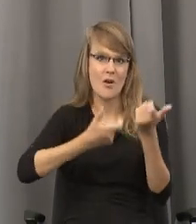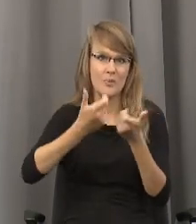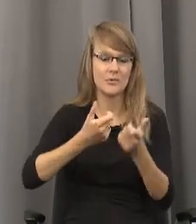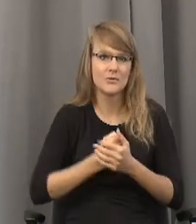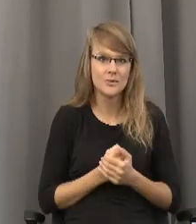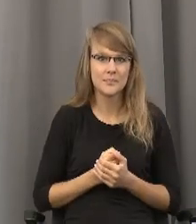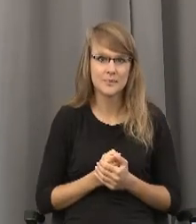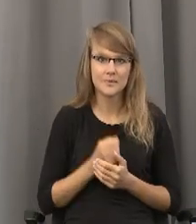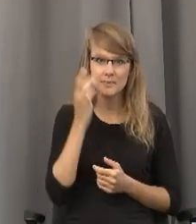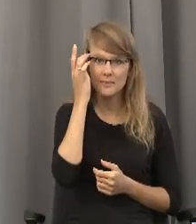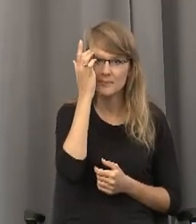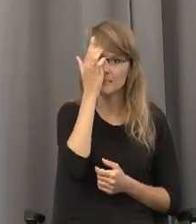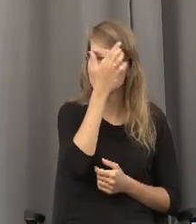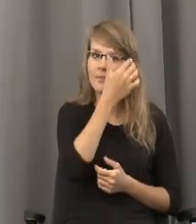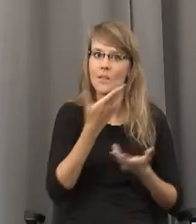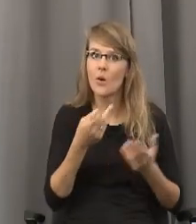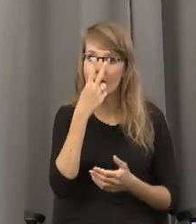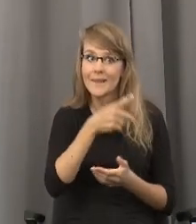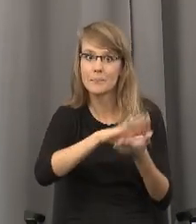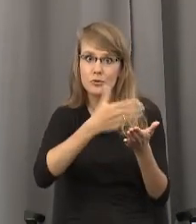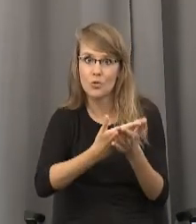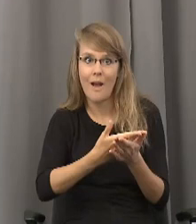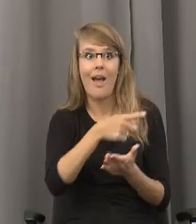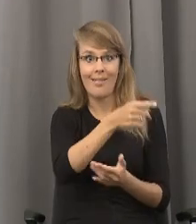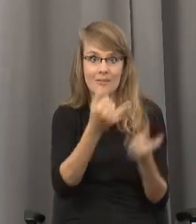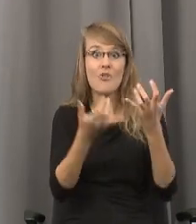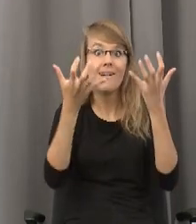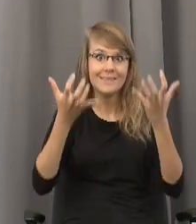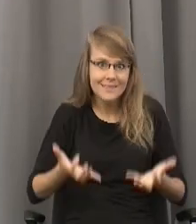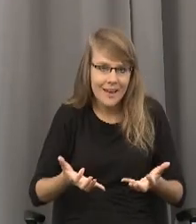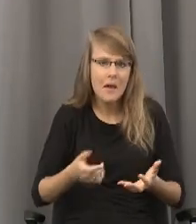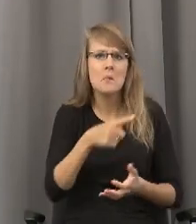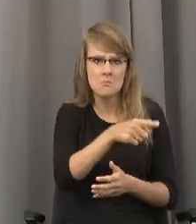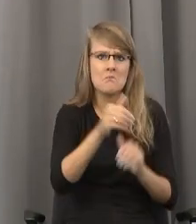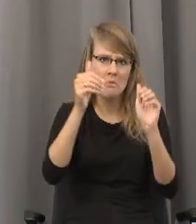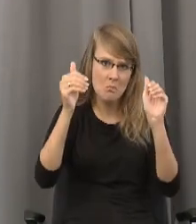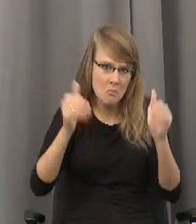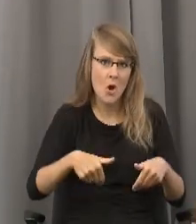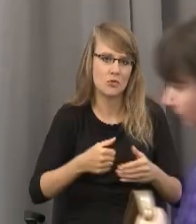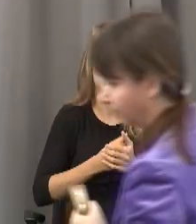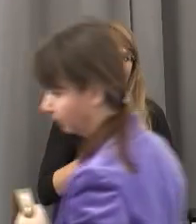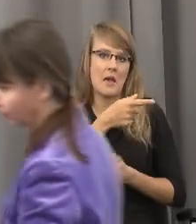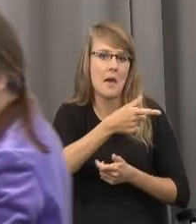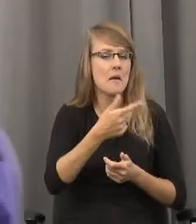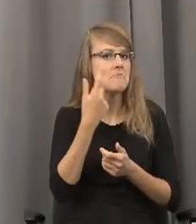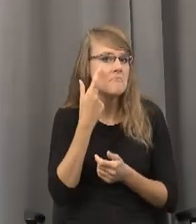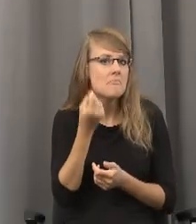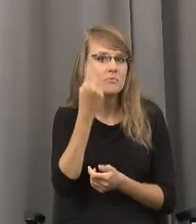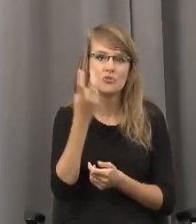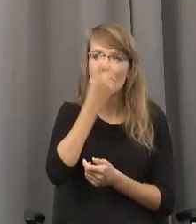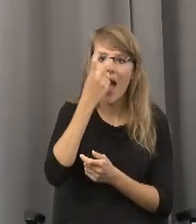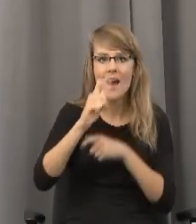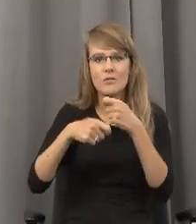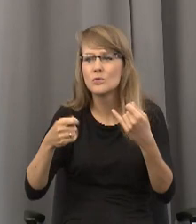lokalną. Czyli to jest przykład, że jeżeli się chce, to można wprowadzić ciekawe rozwiązania,